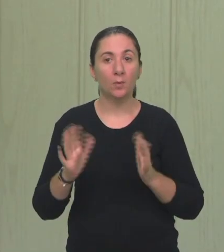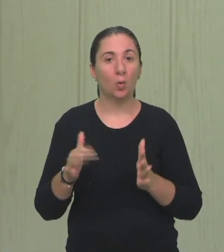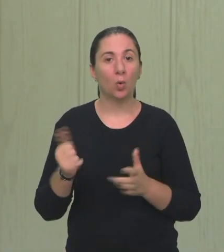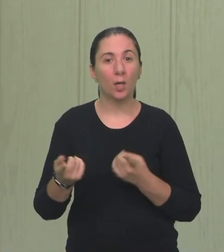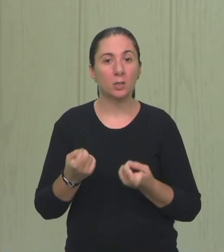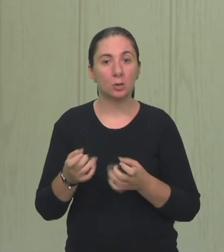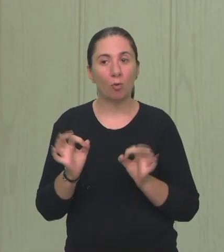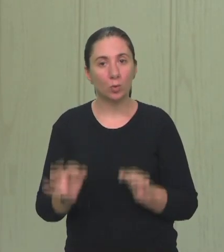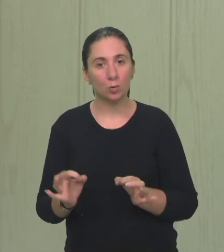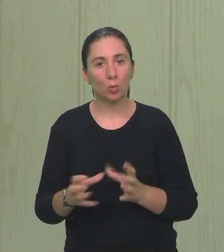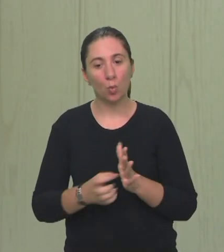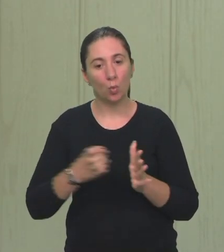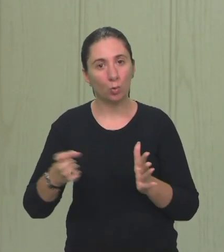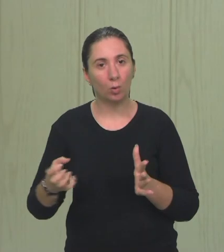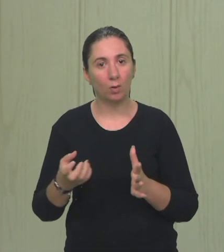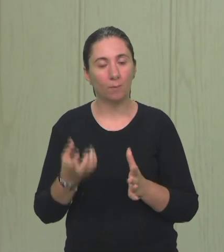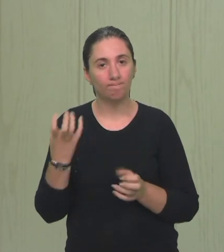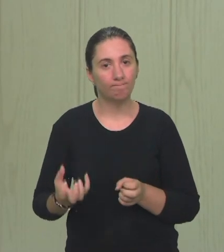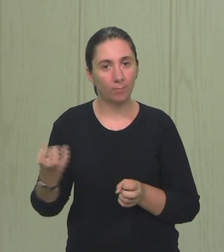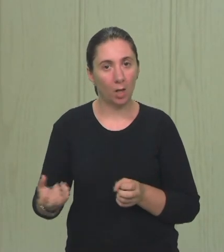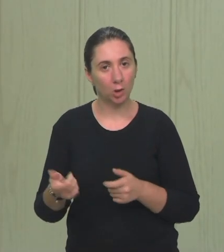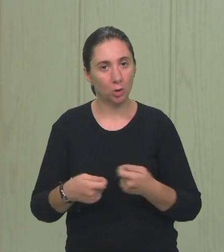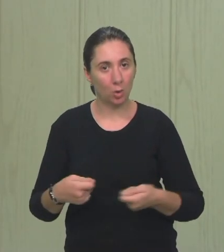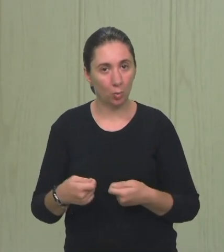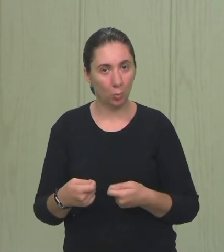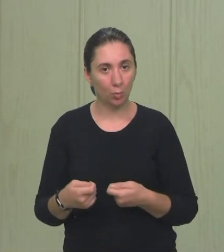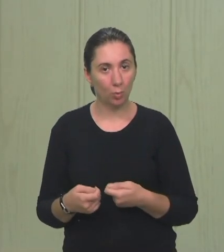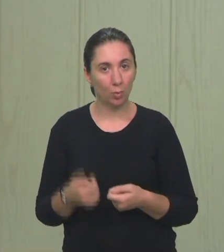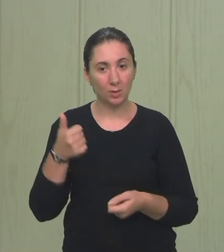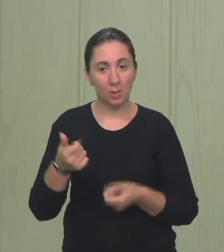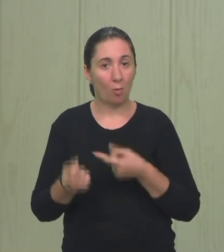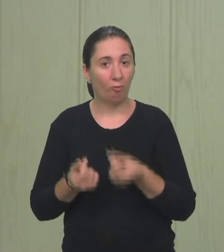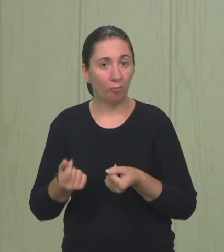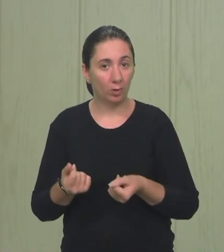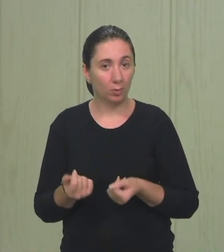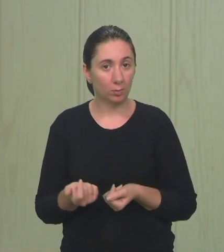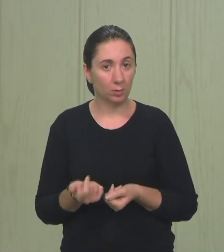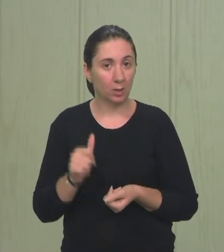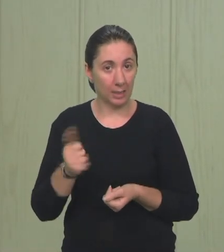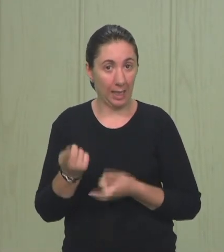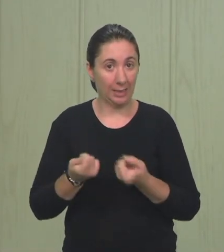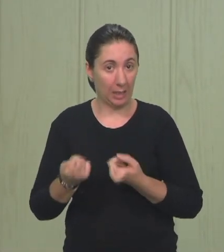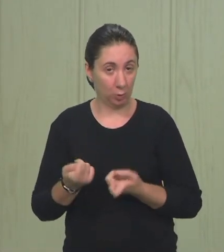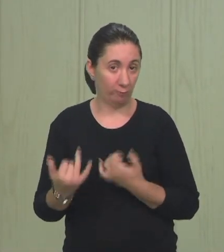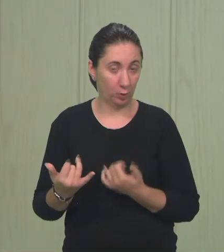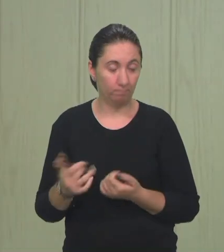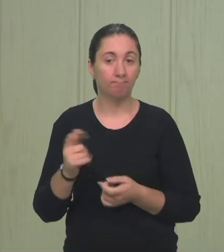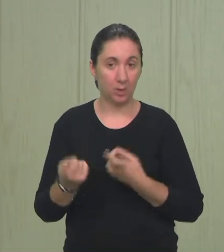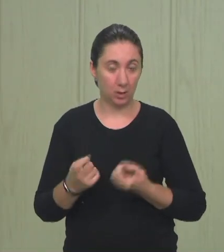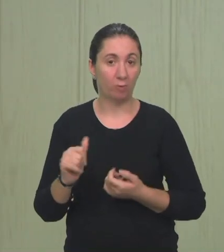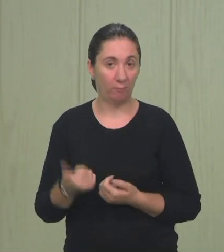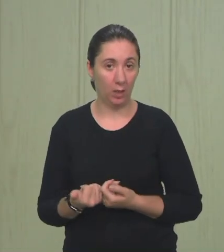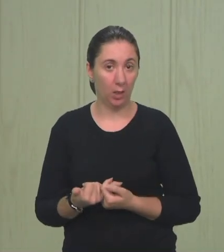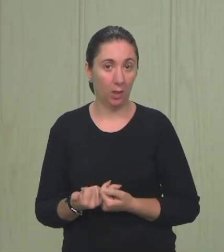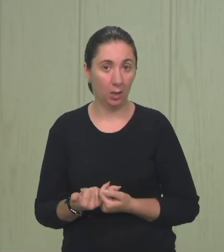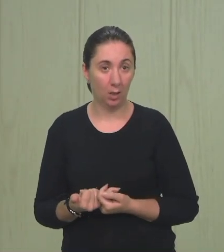izazovno osigurati nekako kontinuirana primanja za udrugu? Zapravo samo financiranje, koliko vam je izazovno? Pa izazov je,